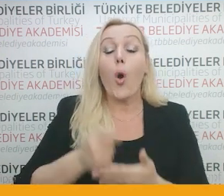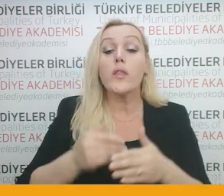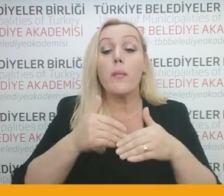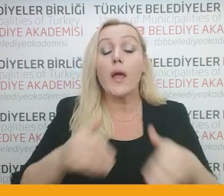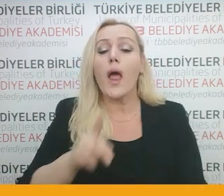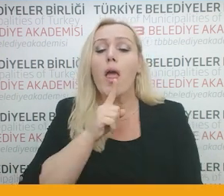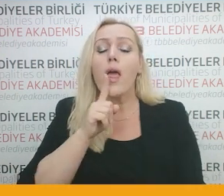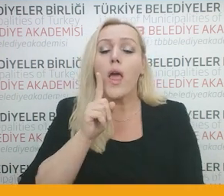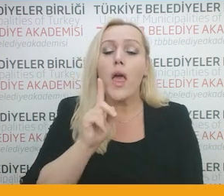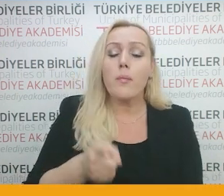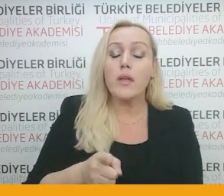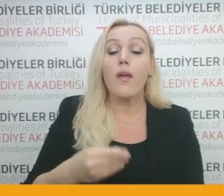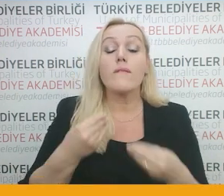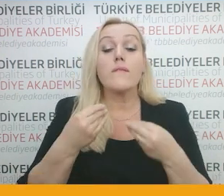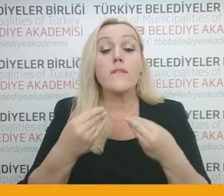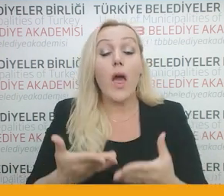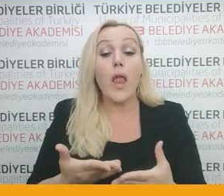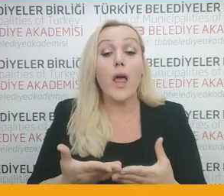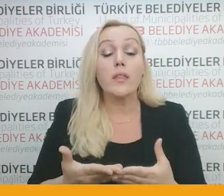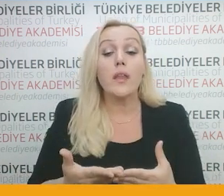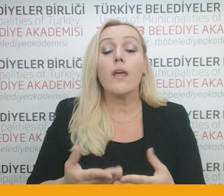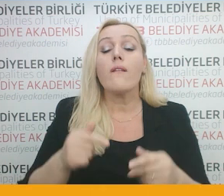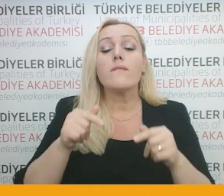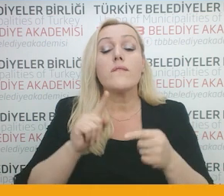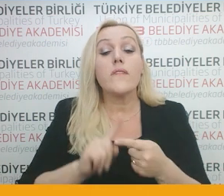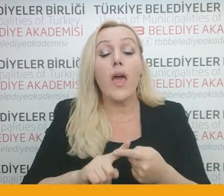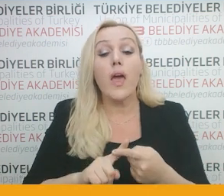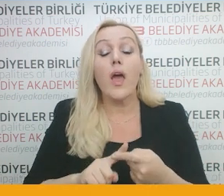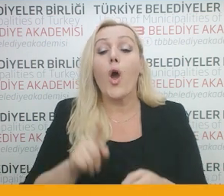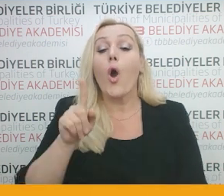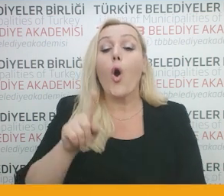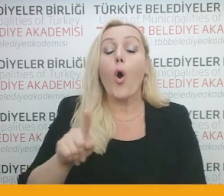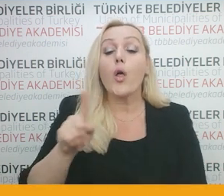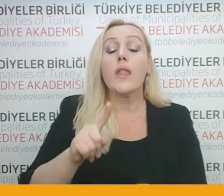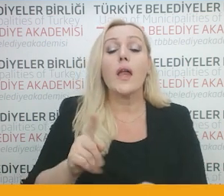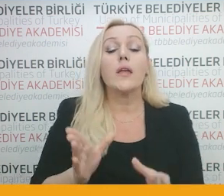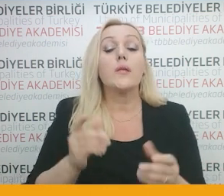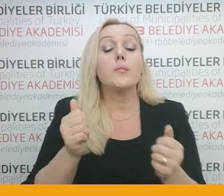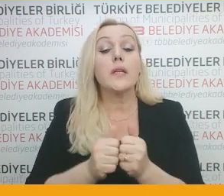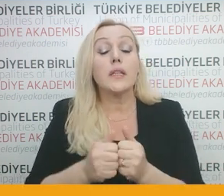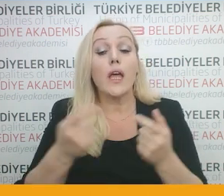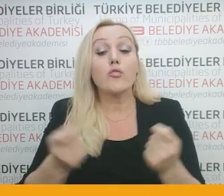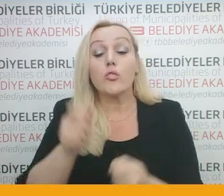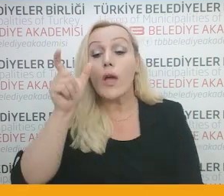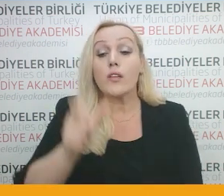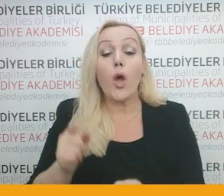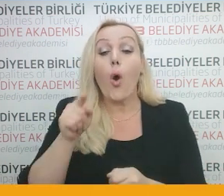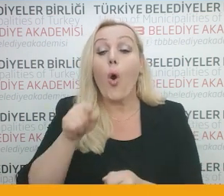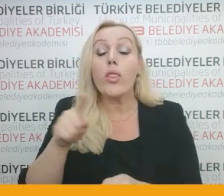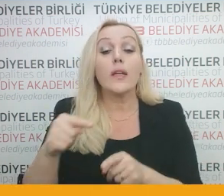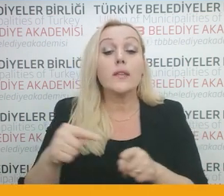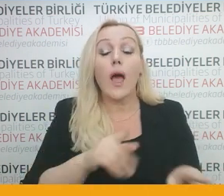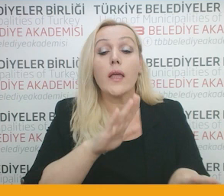emir ve talimatı çerçevesinde yürüten mahiyetindeki ve onların eylem ve işlemlerini gözetmek ve denetlemekle yükümlü olan